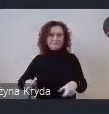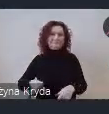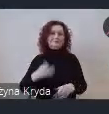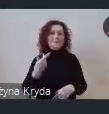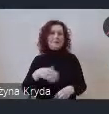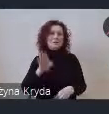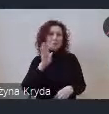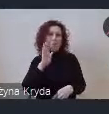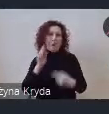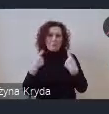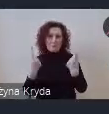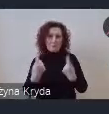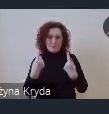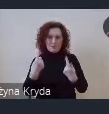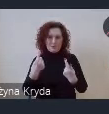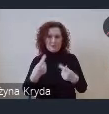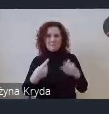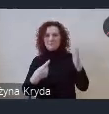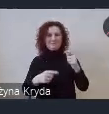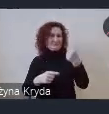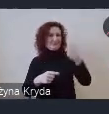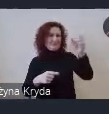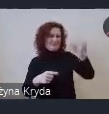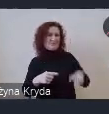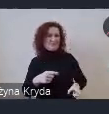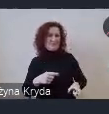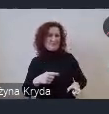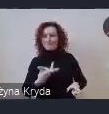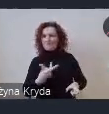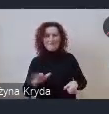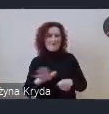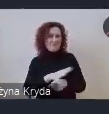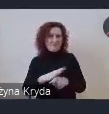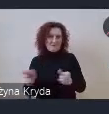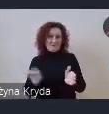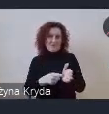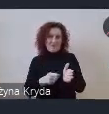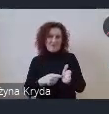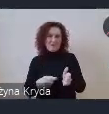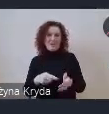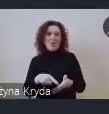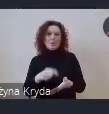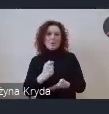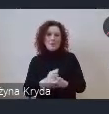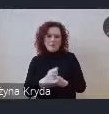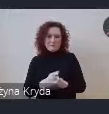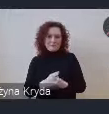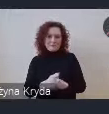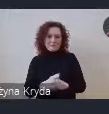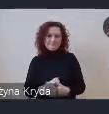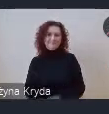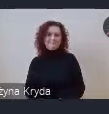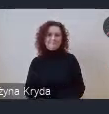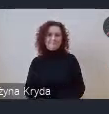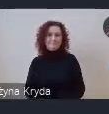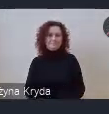Orange tylko po jednej stronie schodów my to uznajemy za niespełnienie wymaganiem ustawowych bo to jest też niespełnienie wymagań